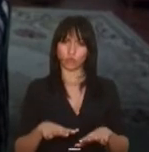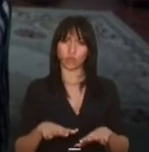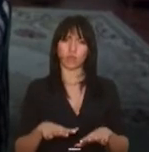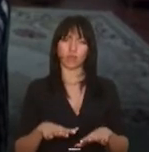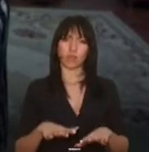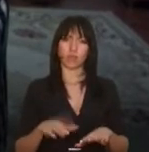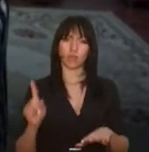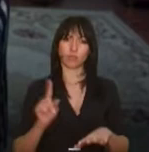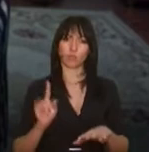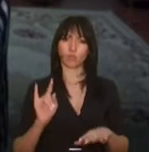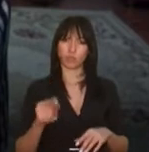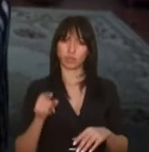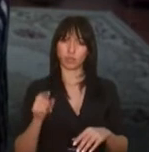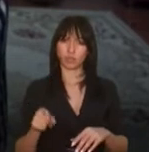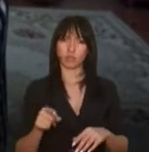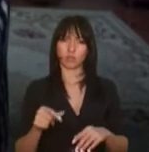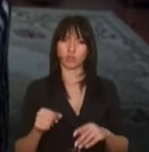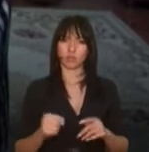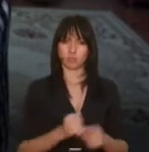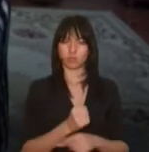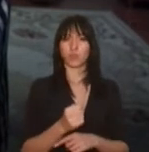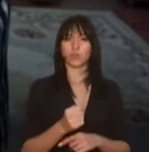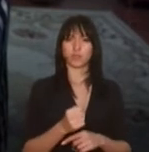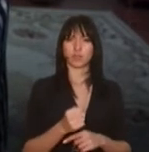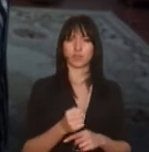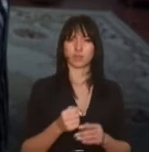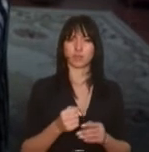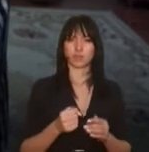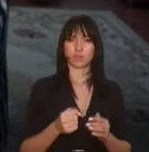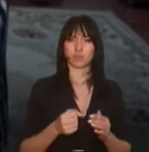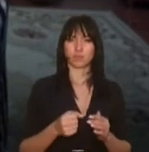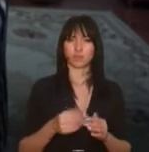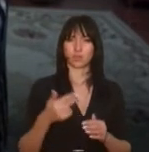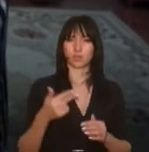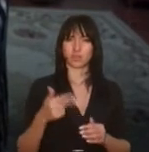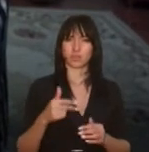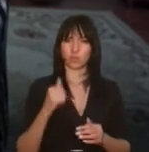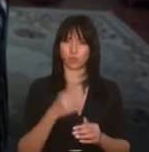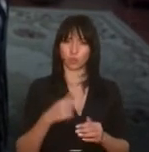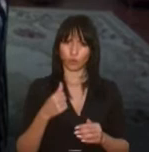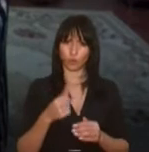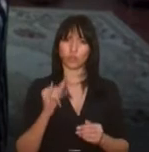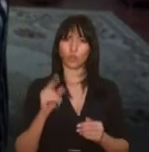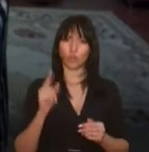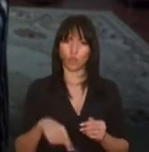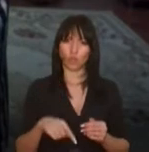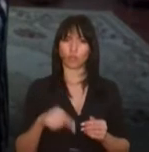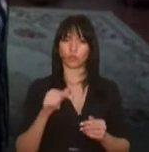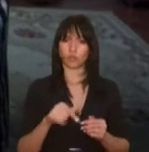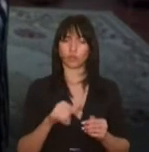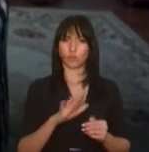у 2008 році, потім ще доповнено у 2010 році, де чітко розписано